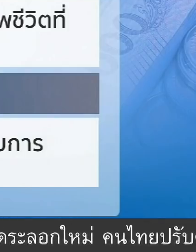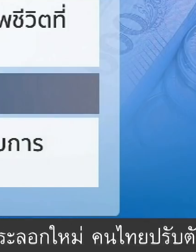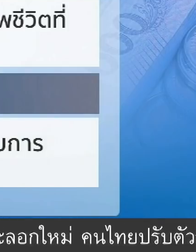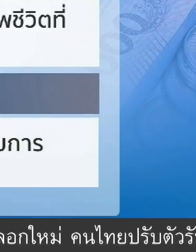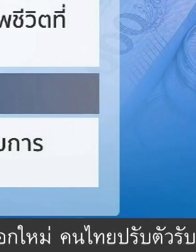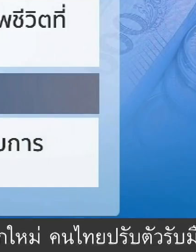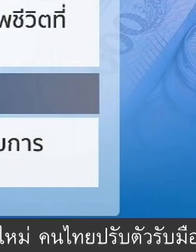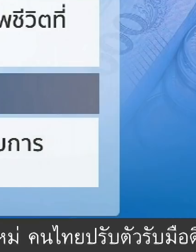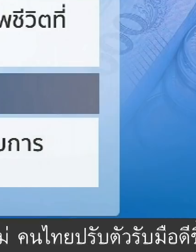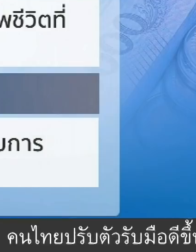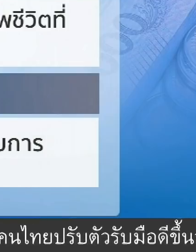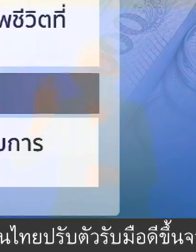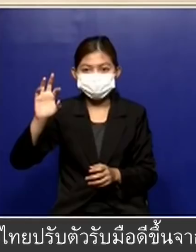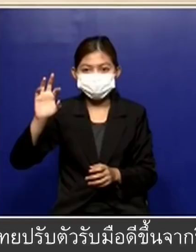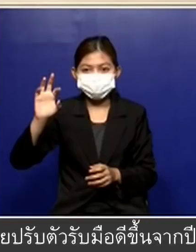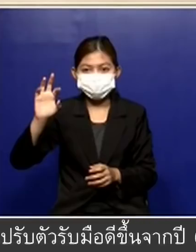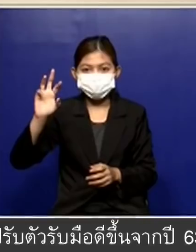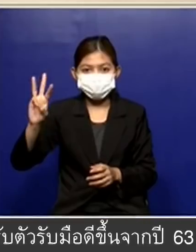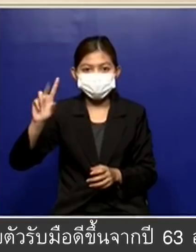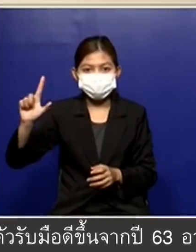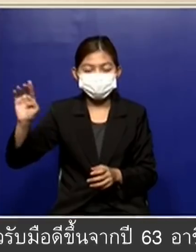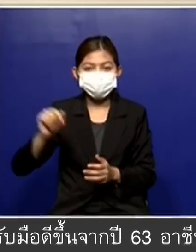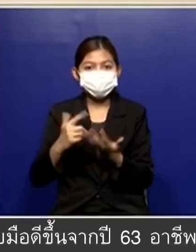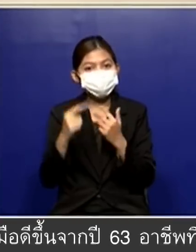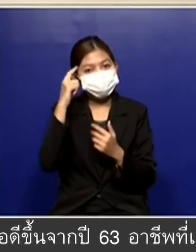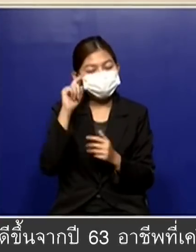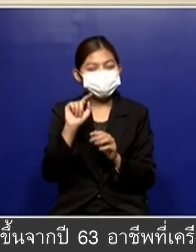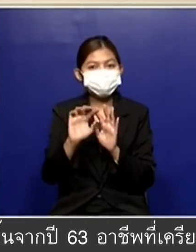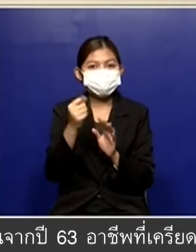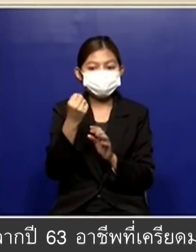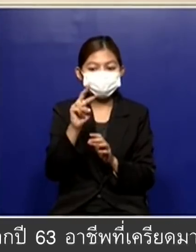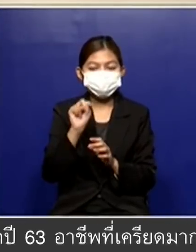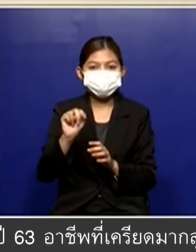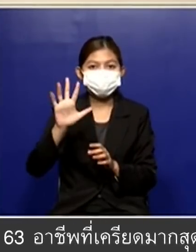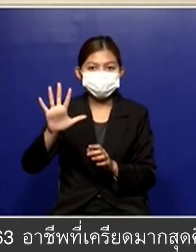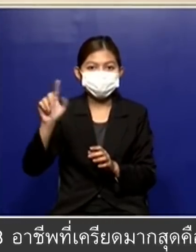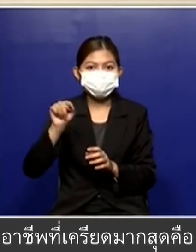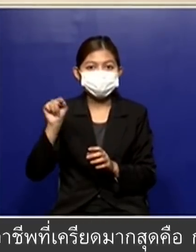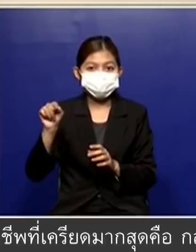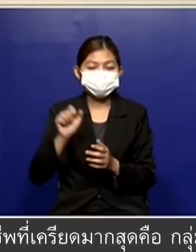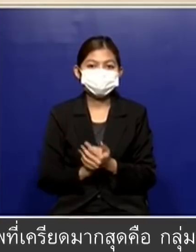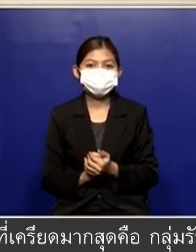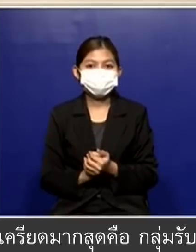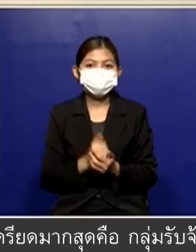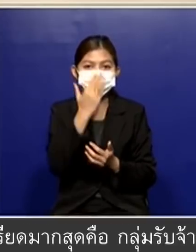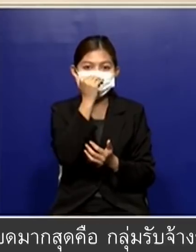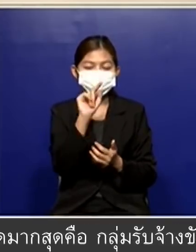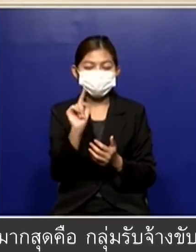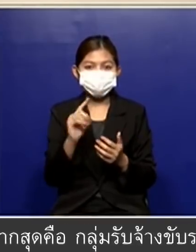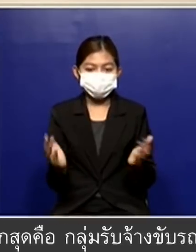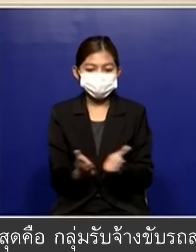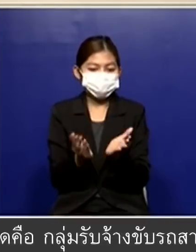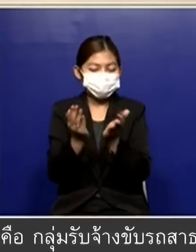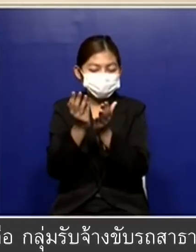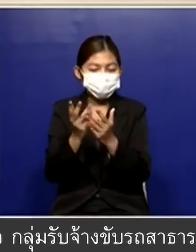นน แล้วก็มีเรื่องของพัฒนากฎหมายและกระบวนการยุติธรรม ครับ ให้สอดคล้องกับความเปลี่ยนแปลงนะฮะปรับตัวให้ทันต่อการเปลี่ยนแปลงผมคือไม่แน่ใจว่